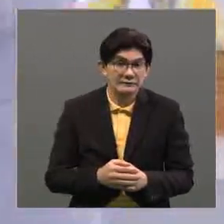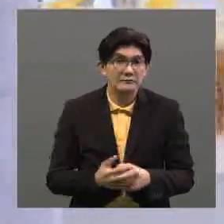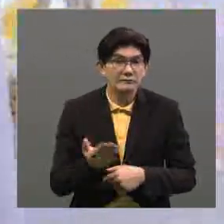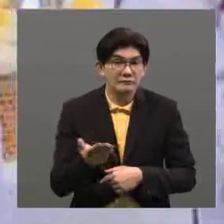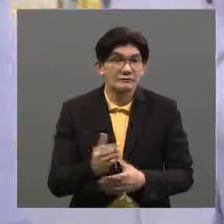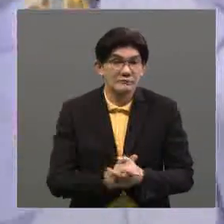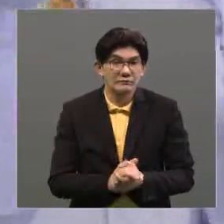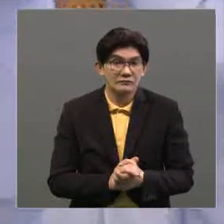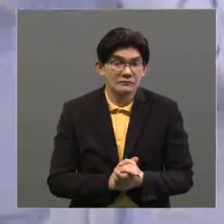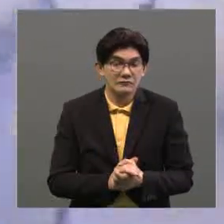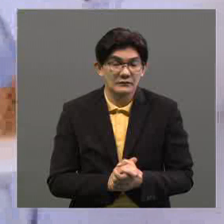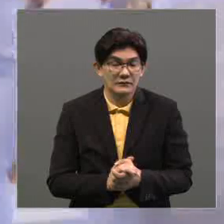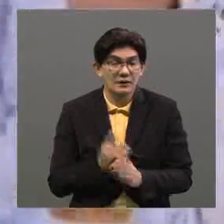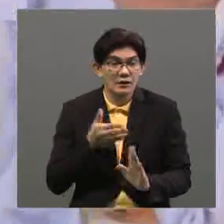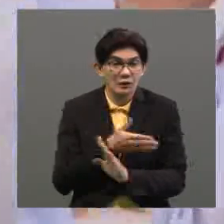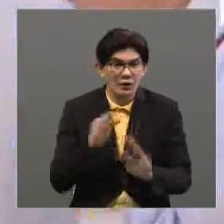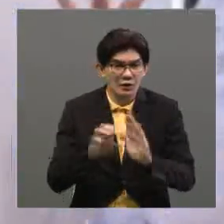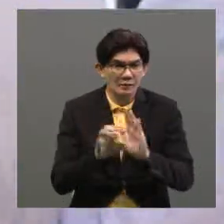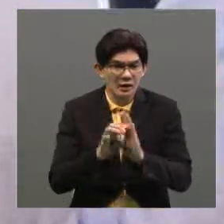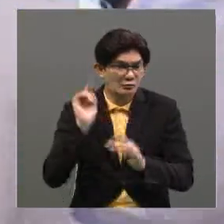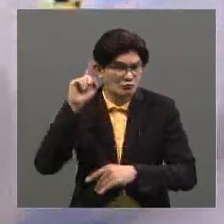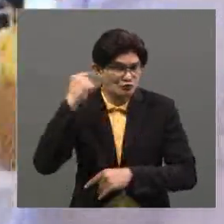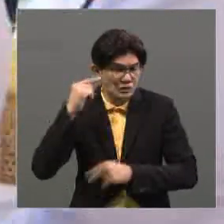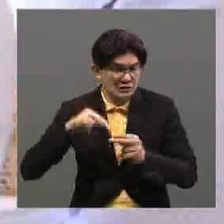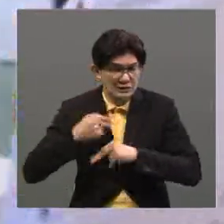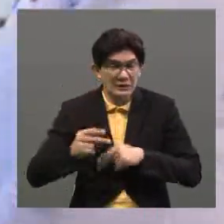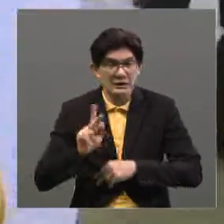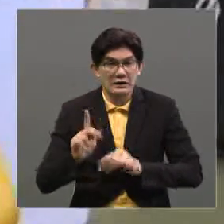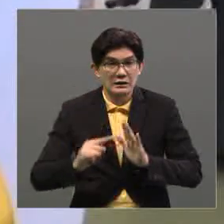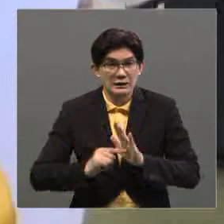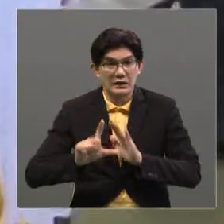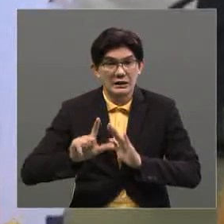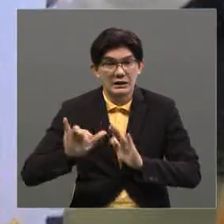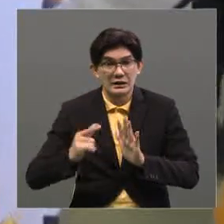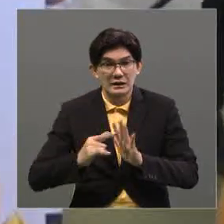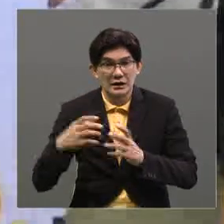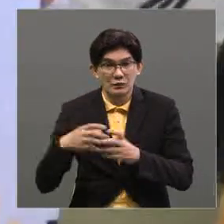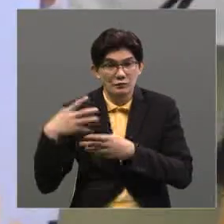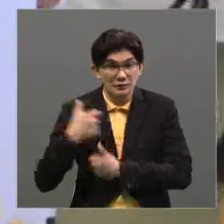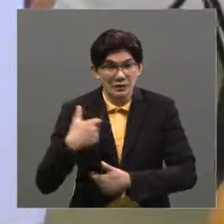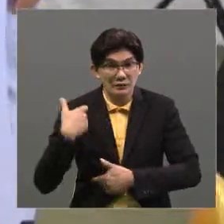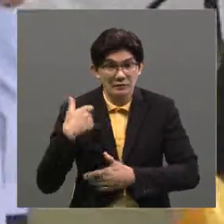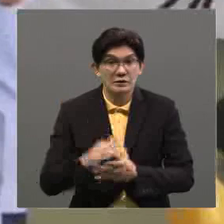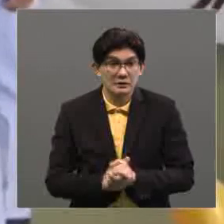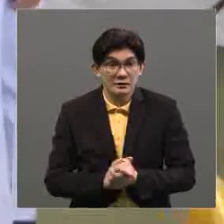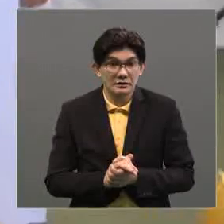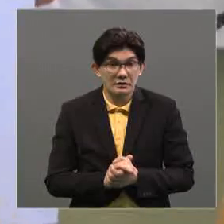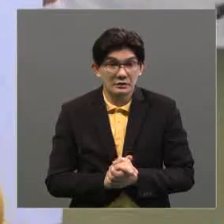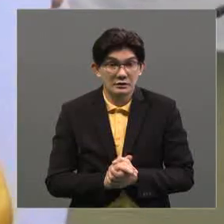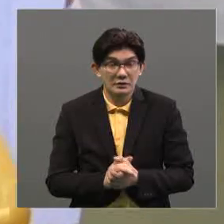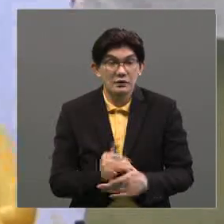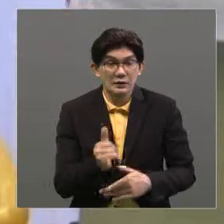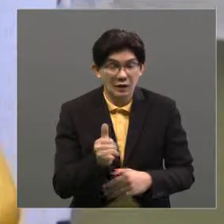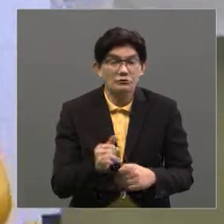นี่แล้วเมื่อสักครู่เนี่ยภาพตอนแรกเนี่ยมีคุณหญิงกัลยาโสภณพนิชจากพรรคประชาธิปัตย์ด้วยแล้วคนเดี๋ยวแล้วคนที่มาจอยท้